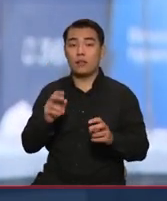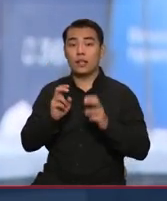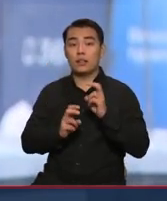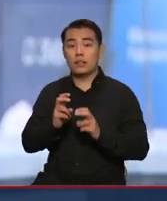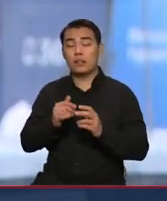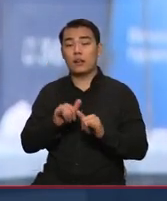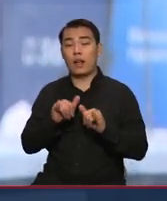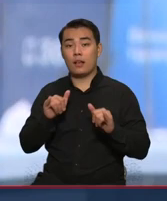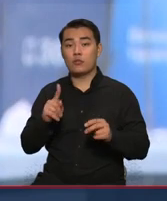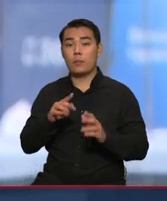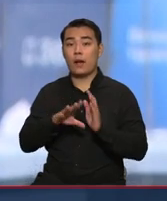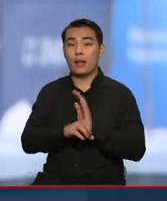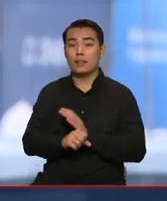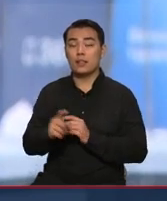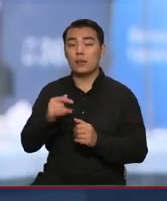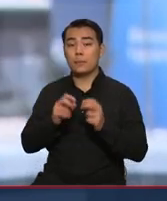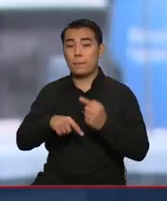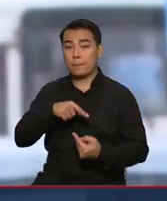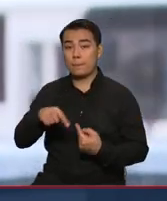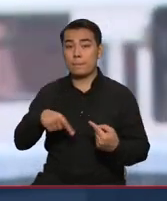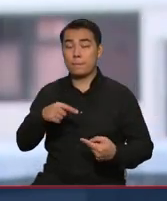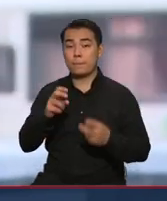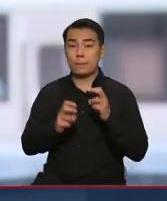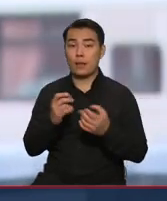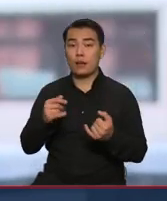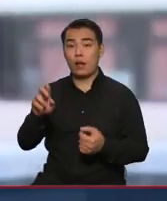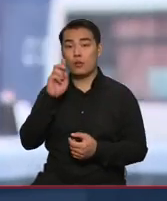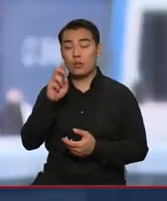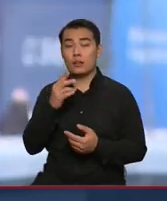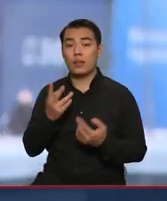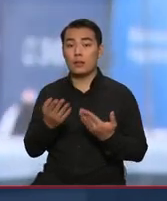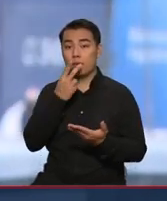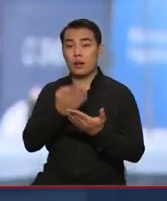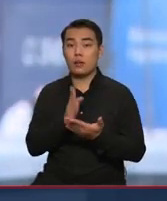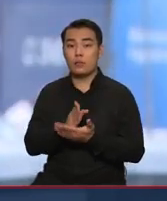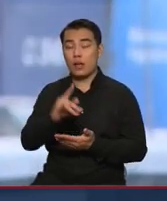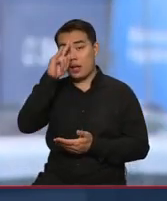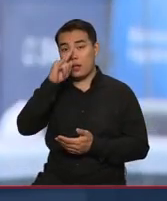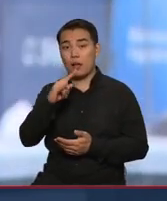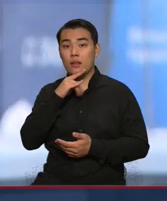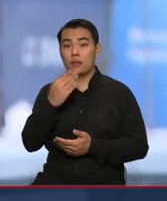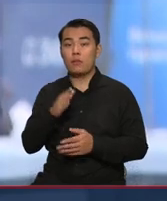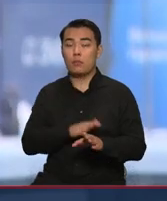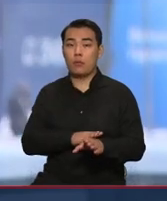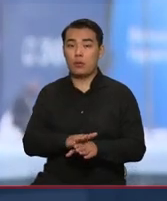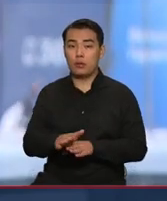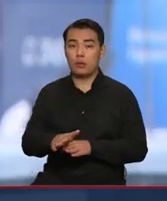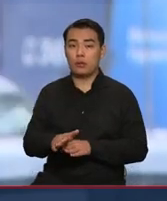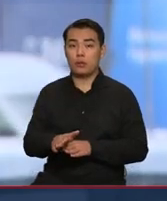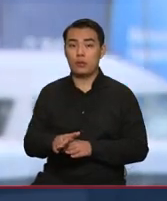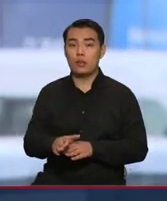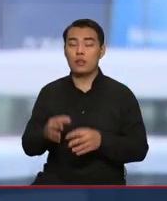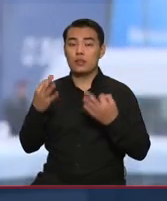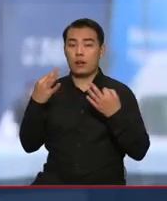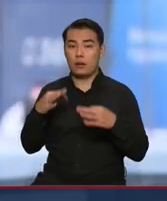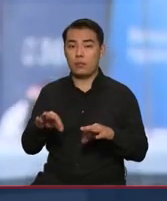мынау соңғы өнімді, дайын өнімді шығаратын мемлекет ретінде көрсете білсек, онда ол жалпы Қазақстанның толыққанды бір